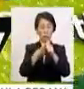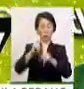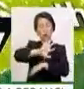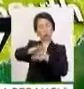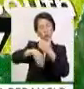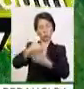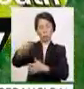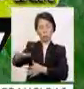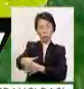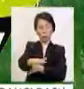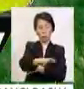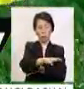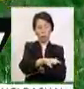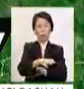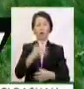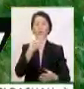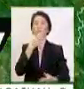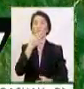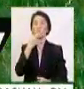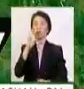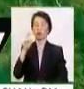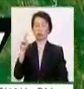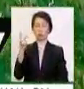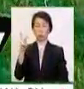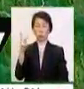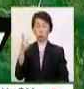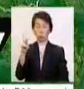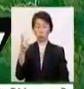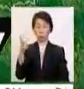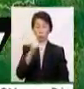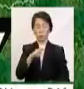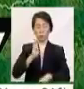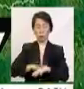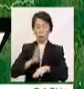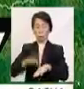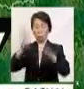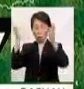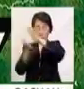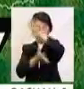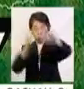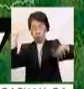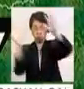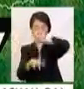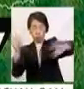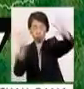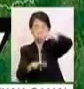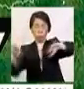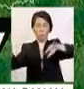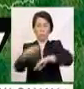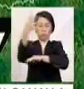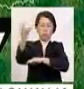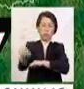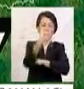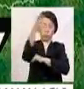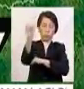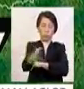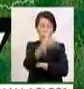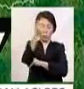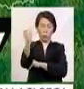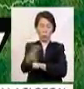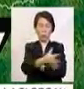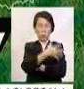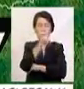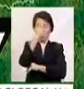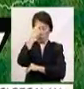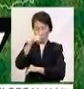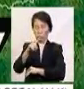perairan yang ditandakan dengan warna kuning ini. Manakala amaran angin kencang dan laut bergelora kategori kedua pula